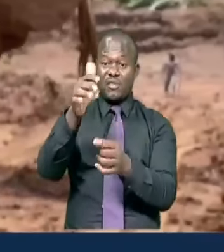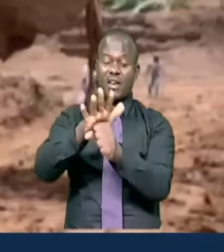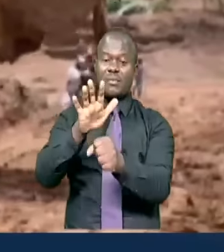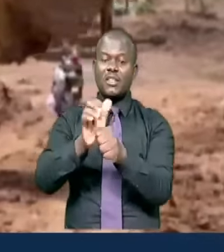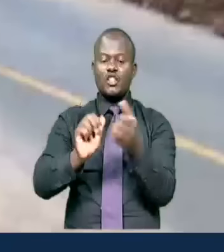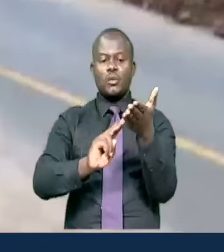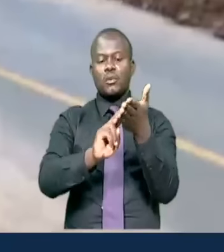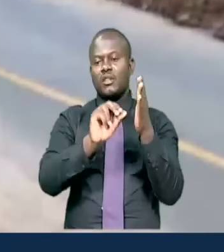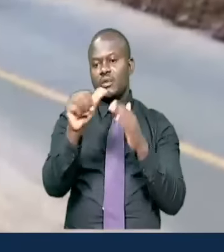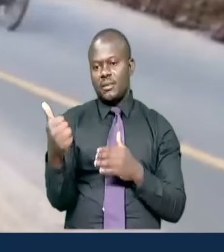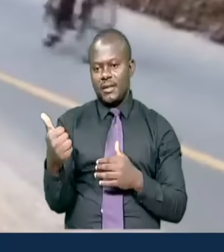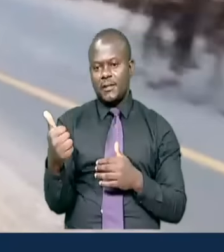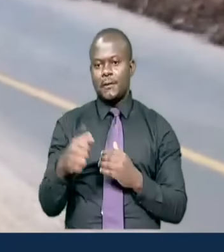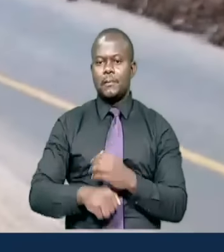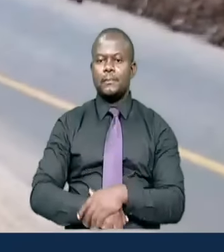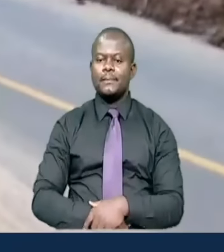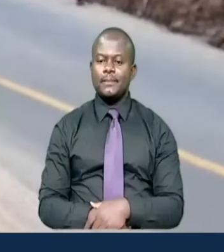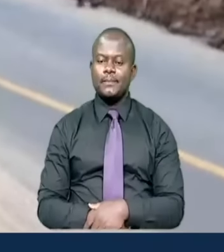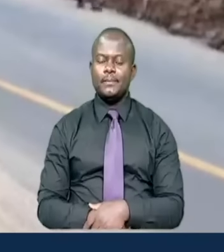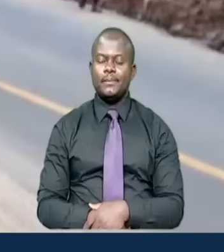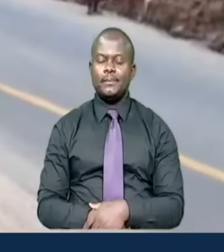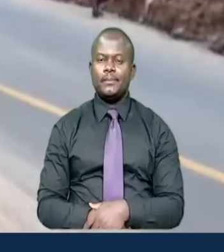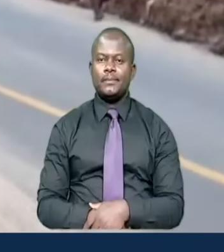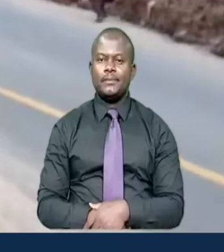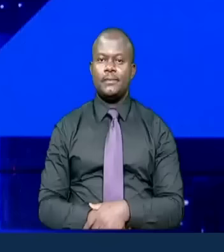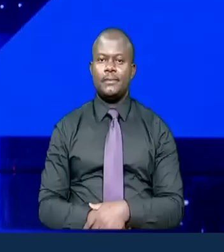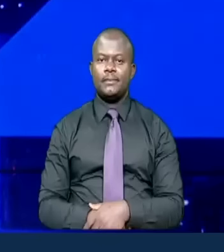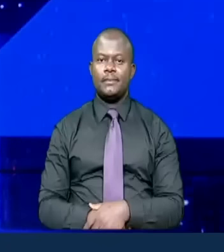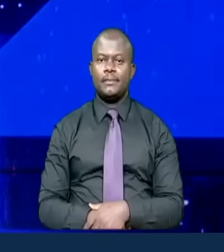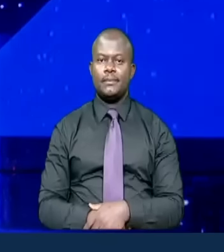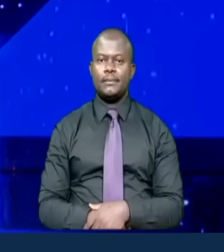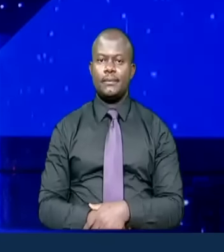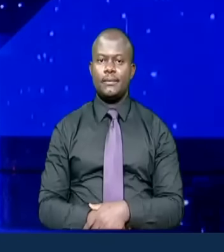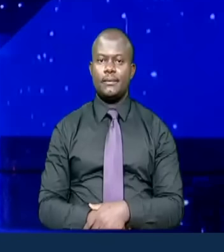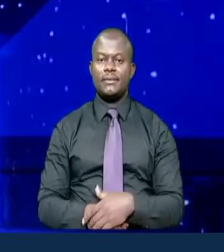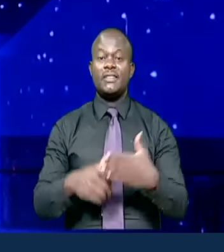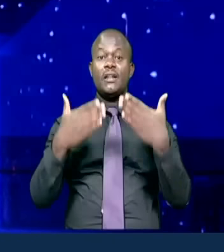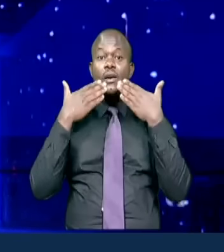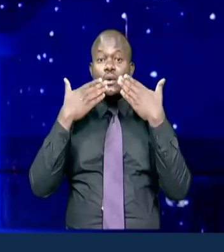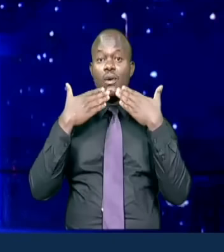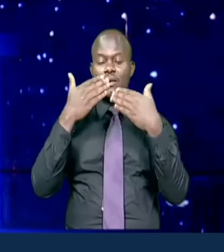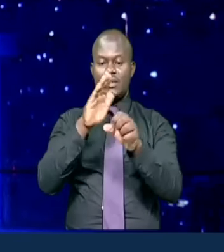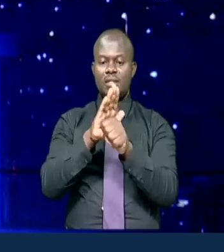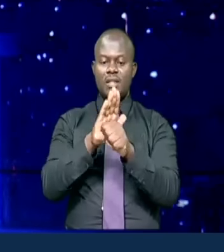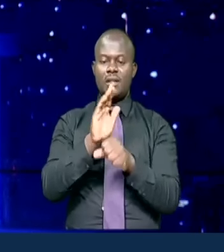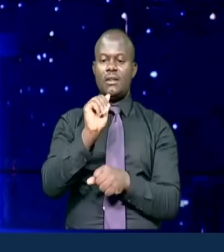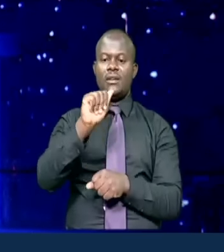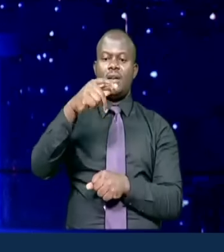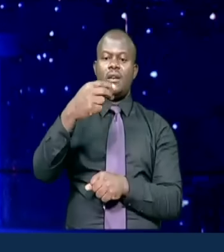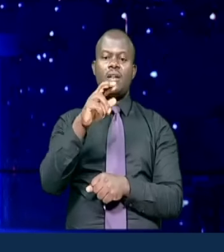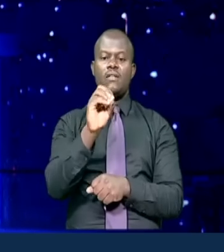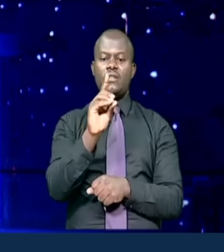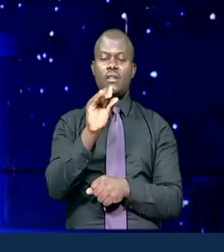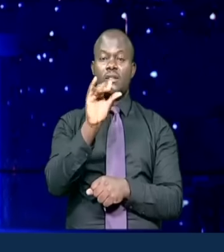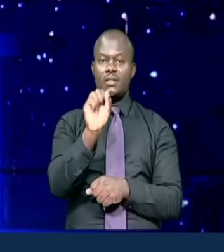yagakoreshejwe ibindi. Aphrodise Muhire, Televiziyo y'u Rwanda. Urakoze cyane Aphrodis Muhire, tujye mu karere ka